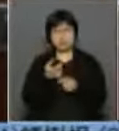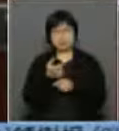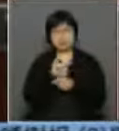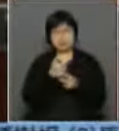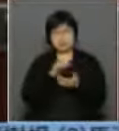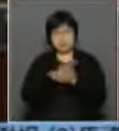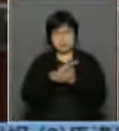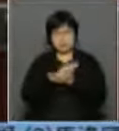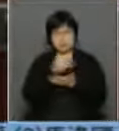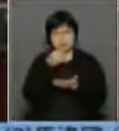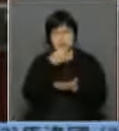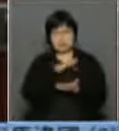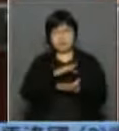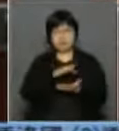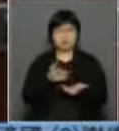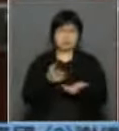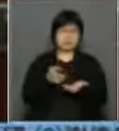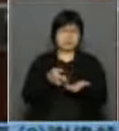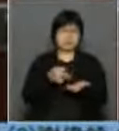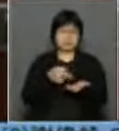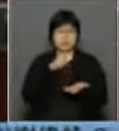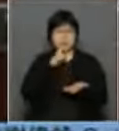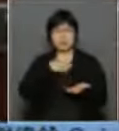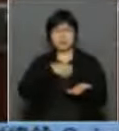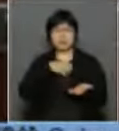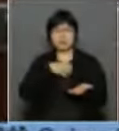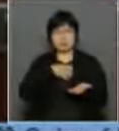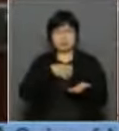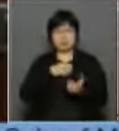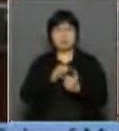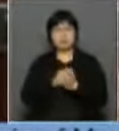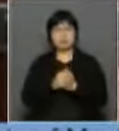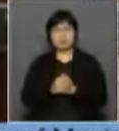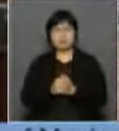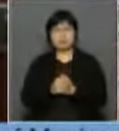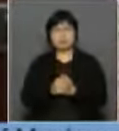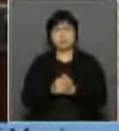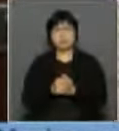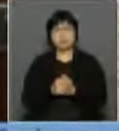驗呢，我都為他們有些擔心。